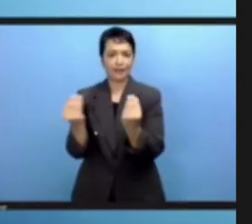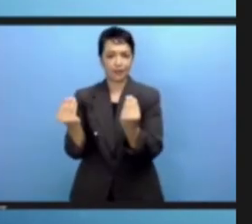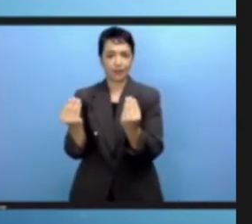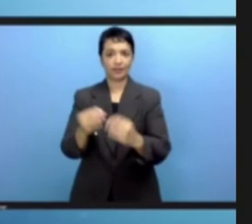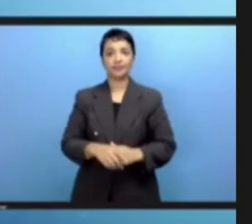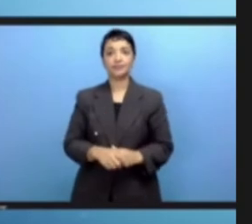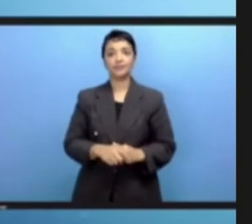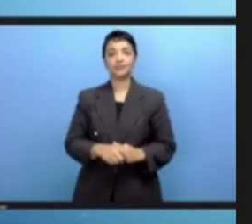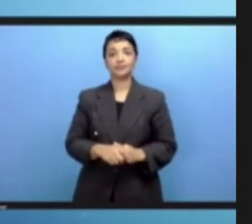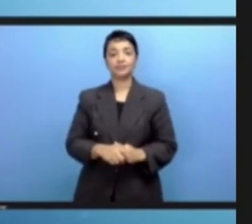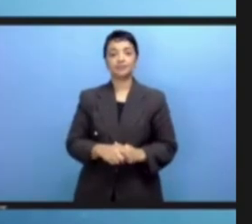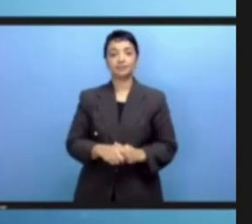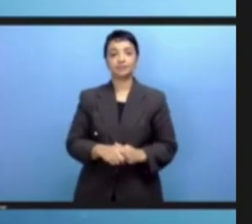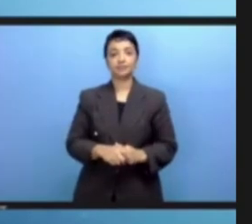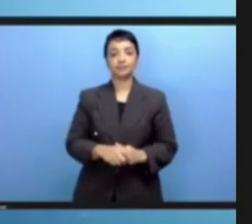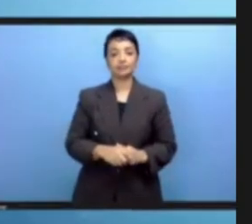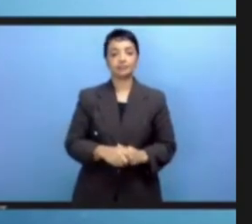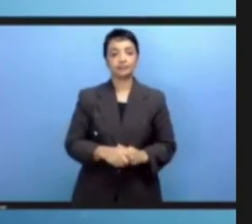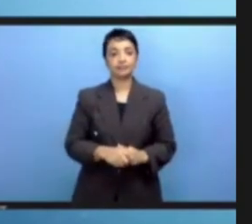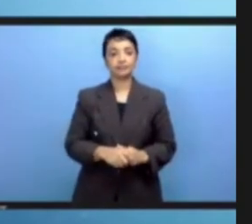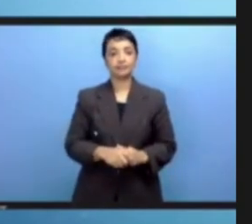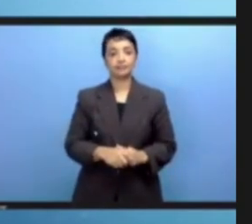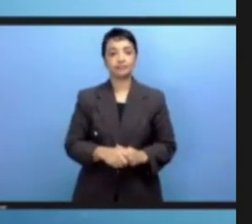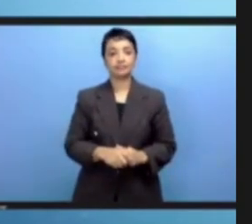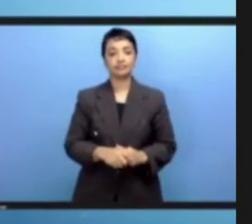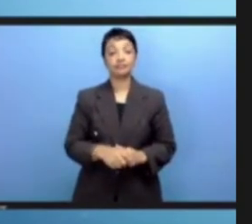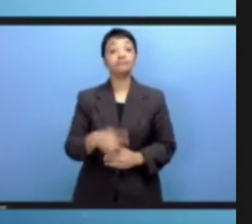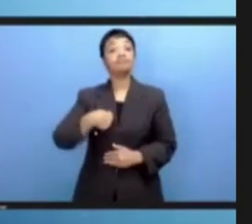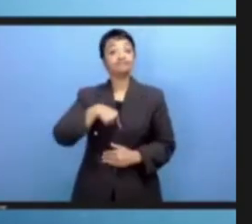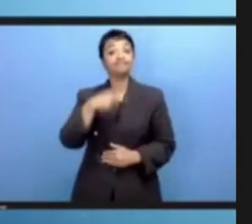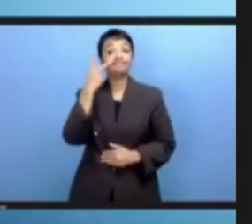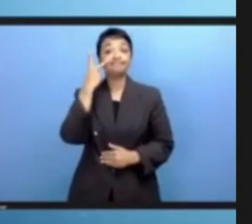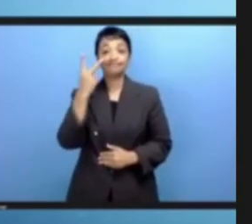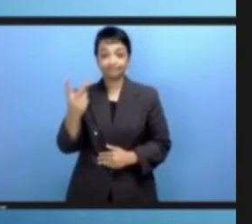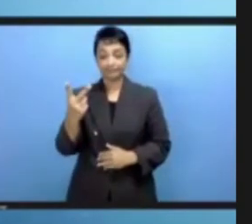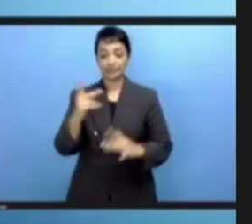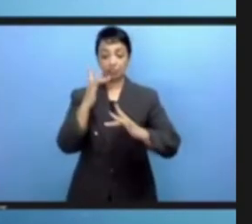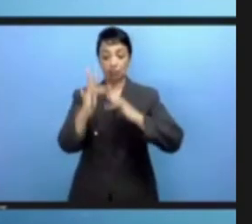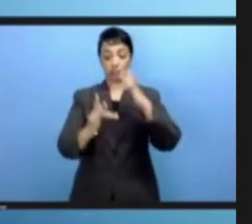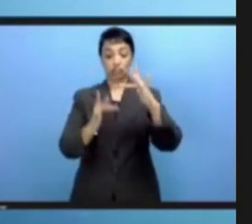entente commune sur l'utilisation et le rôle d'Internet dans un contexte